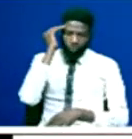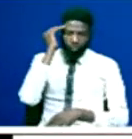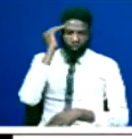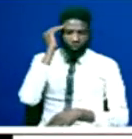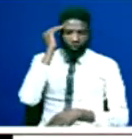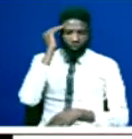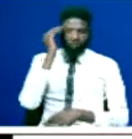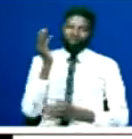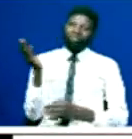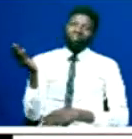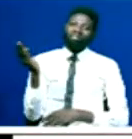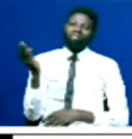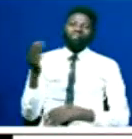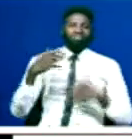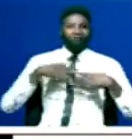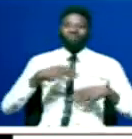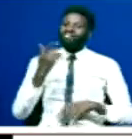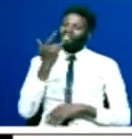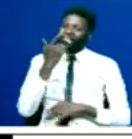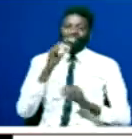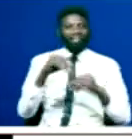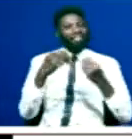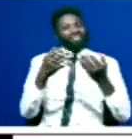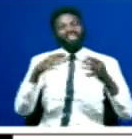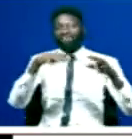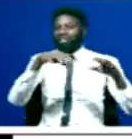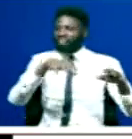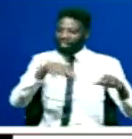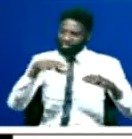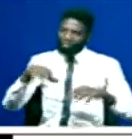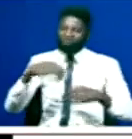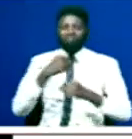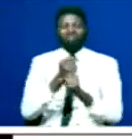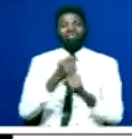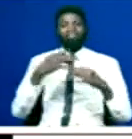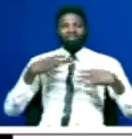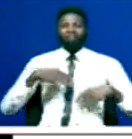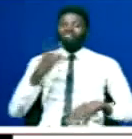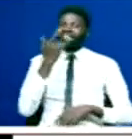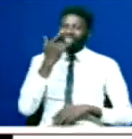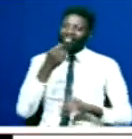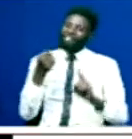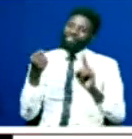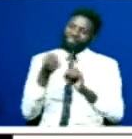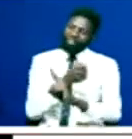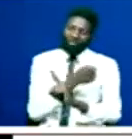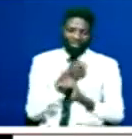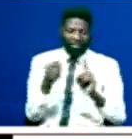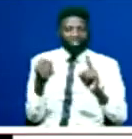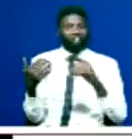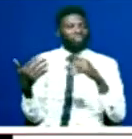Ametesa watu wa Nyanza, amefanyia watu wa Nyanza fujo, vita,